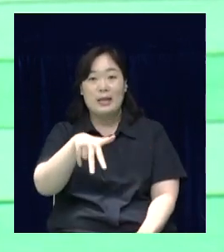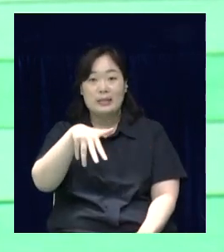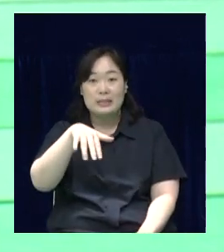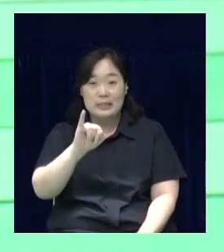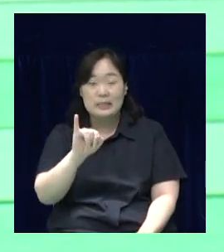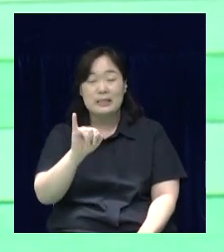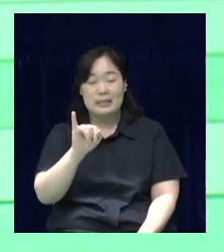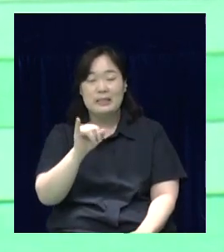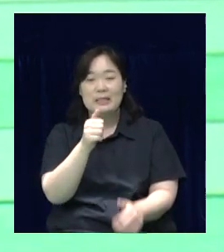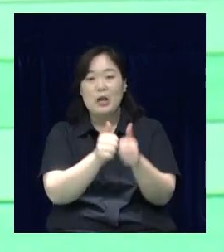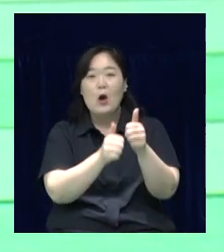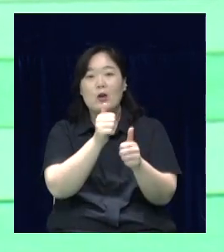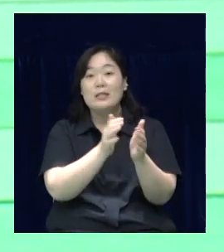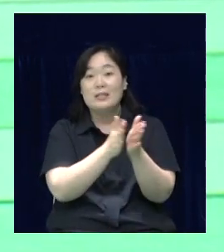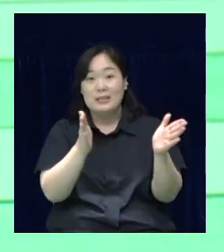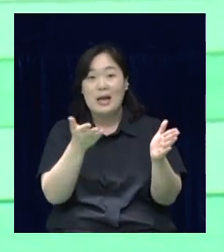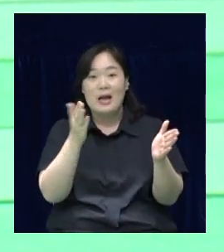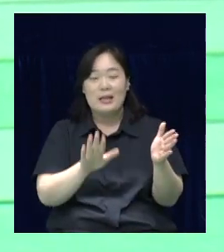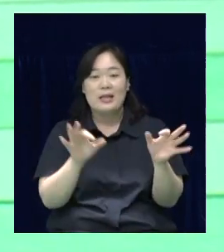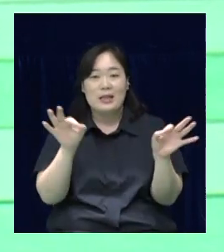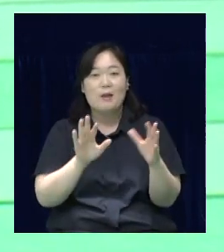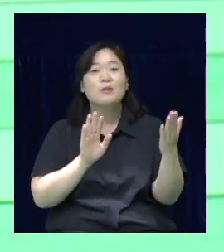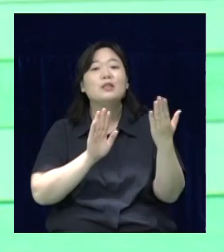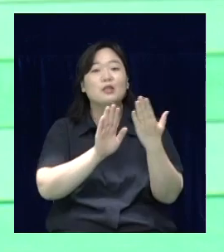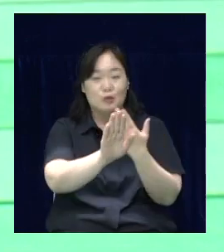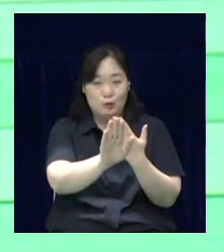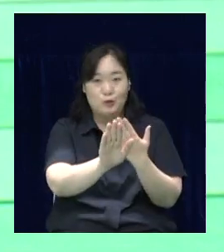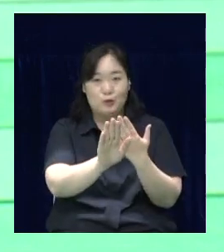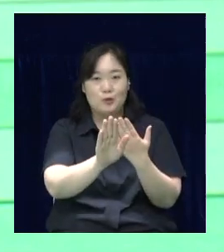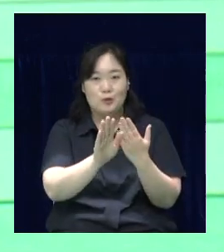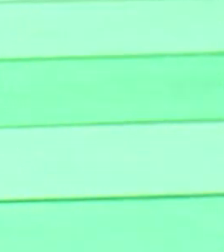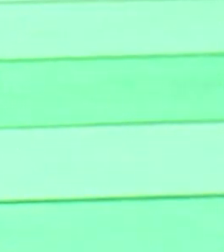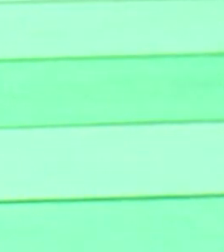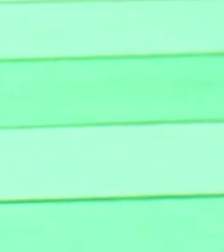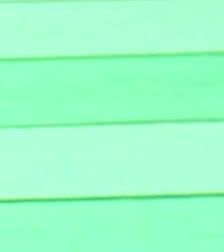후 돌아와서 그 경기 이어드리도록 하겠습니다. 여기는 홍천입니다.